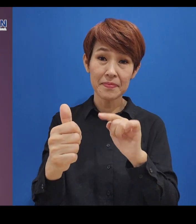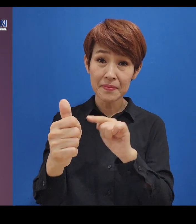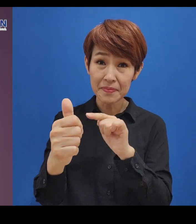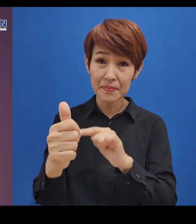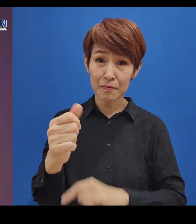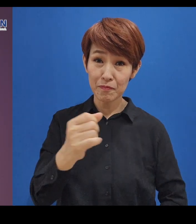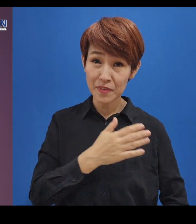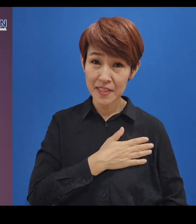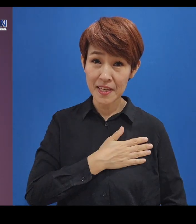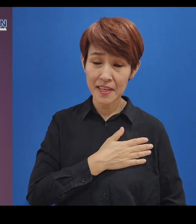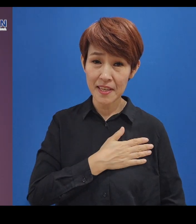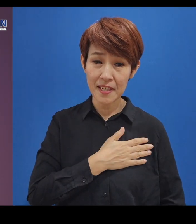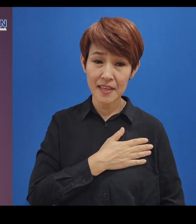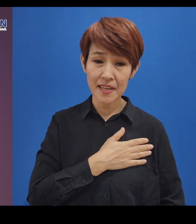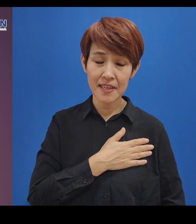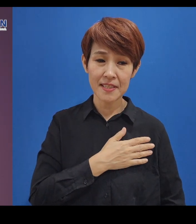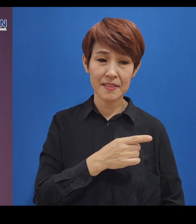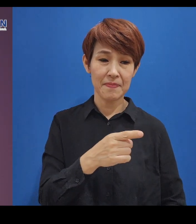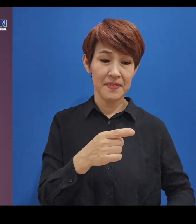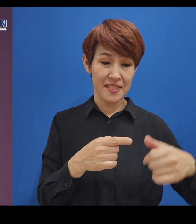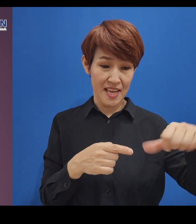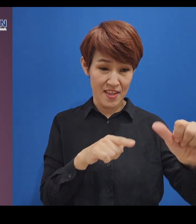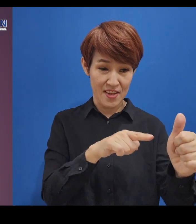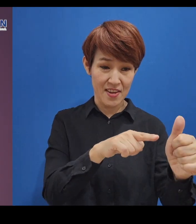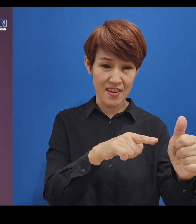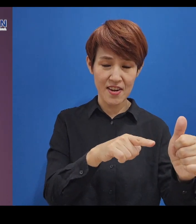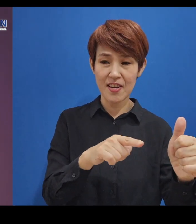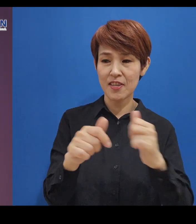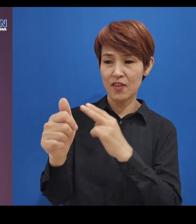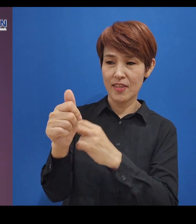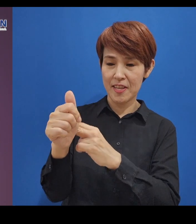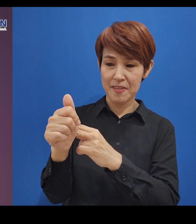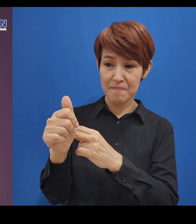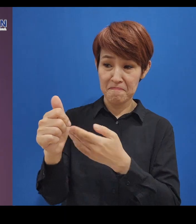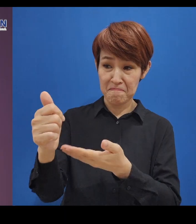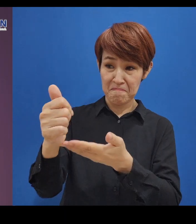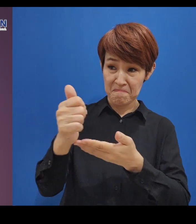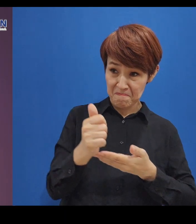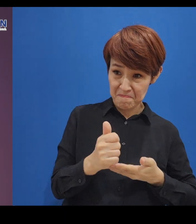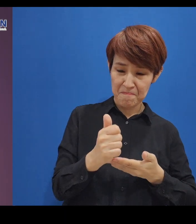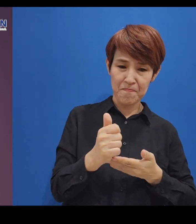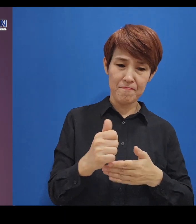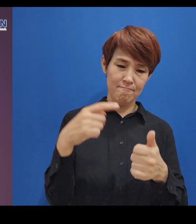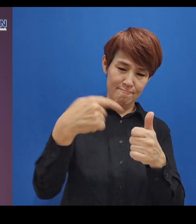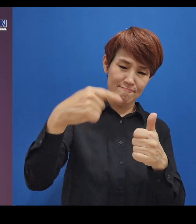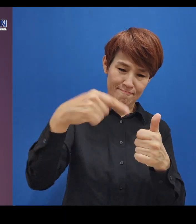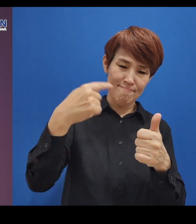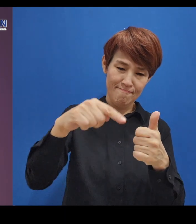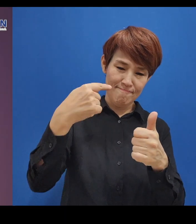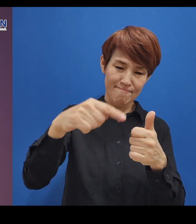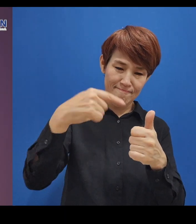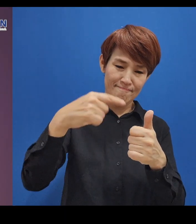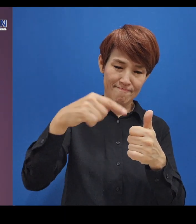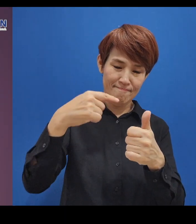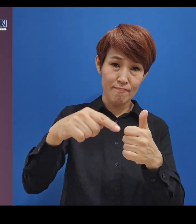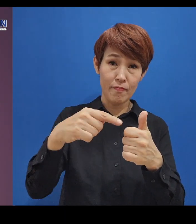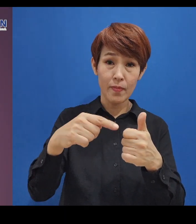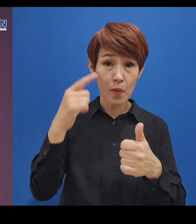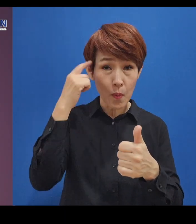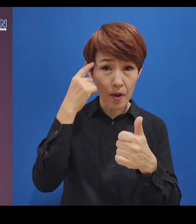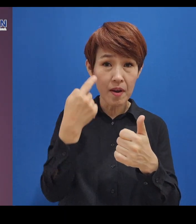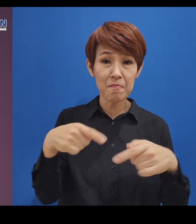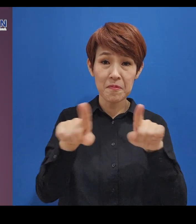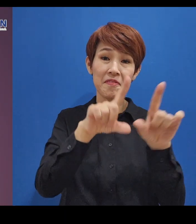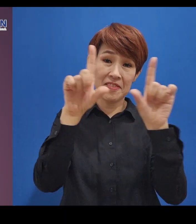공부 잘한 입주과외 선생님의 모든 지식을 혼자 독점합니다. 내 옆방에서 먹고 자고